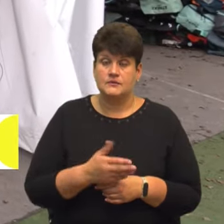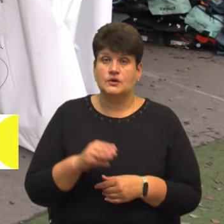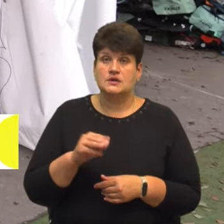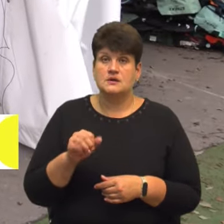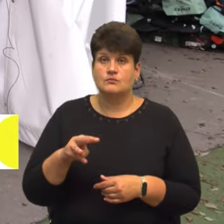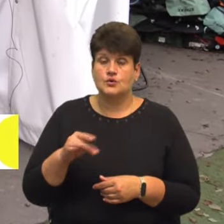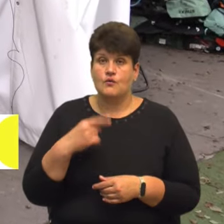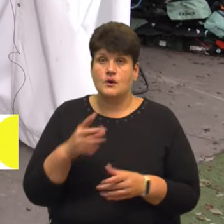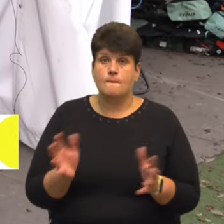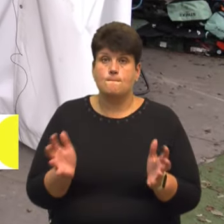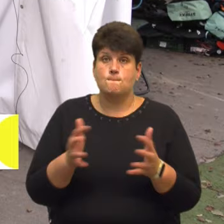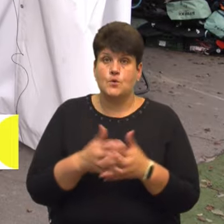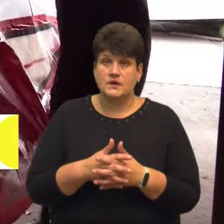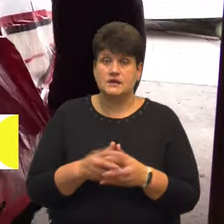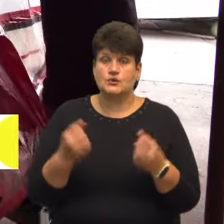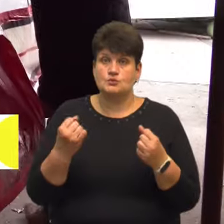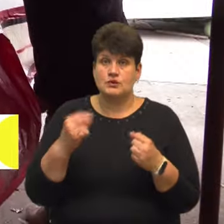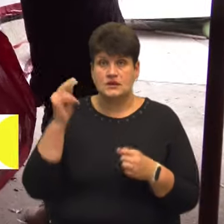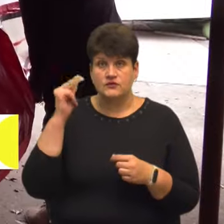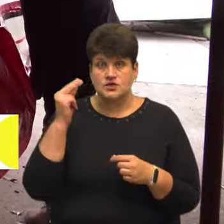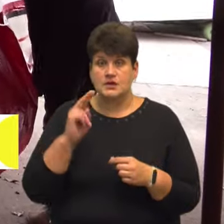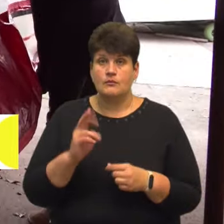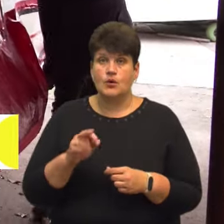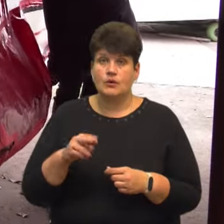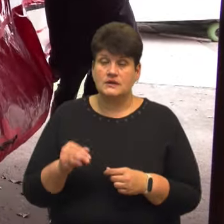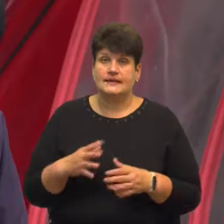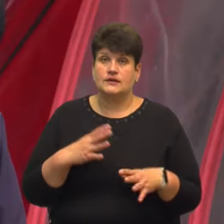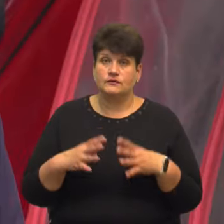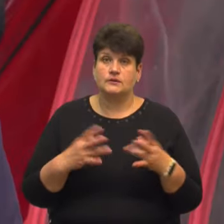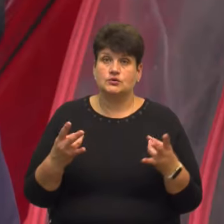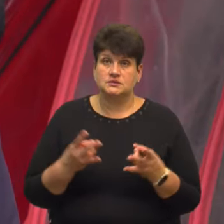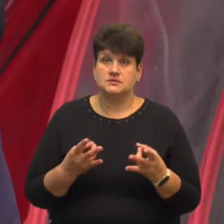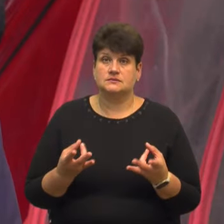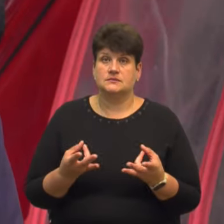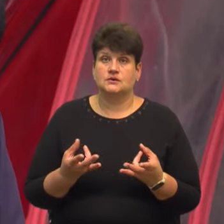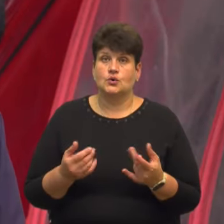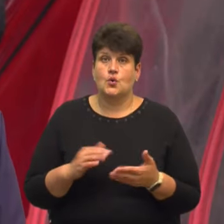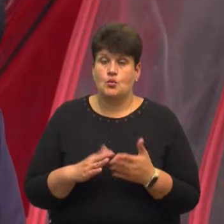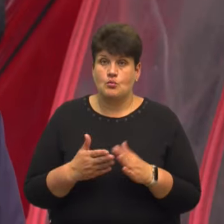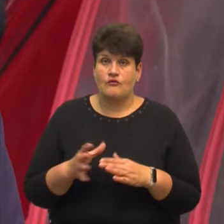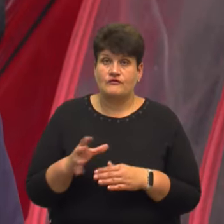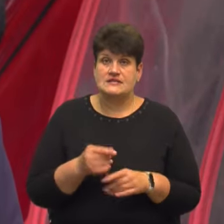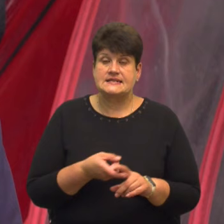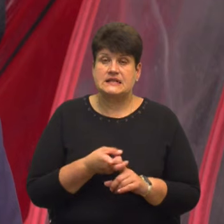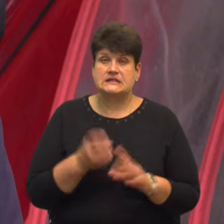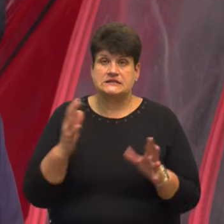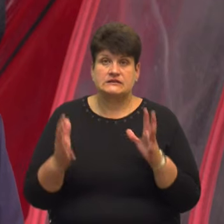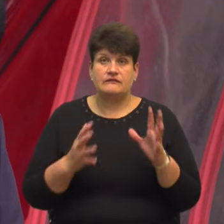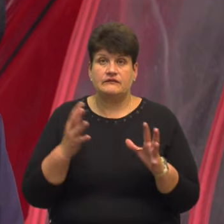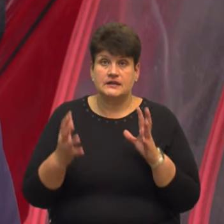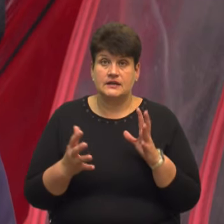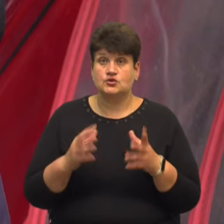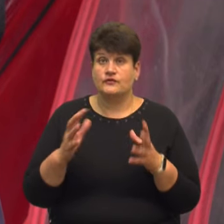поєднує спорт із навчанням в коледжі для тренувань потрібні відповідні умови по-перше все залежить від вітру якщо його звичайно нема